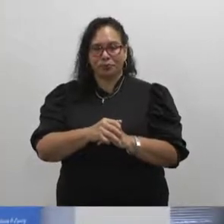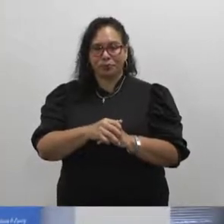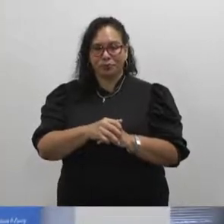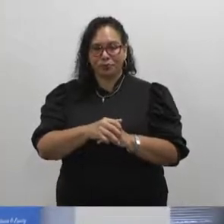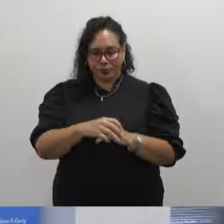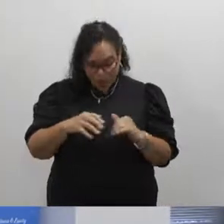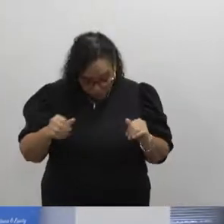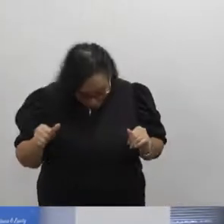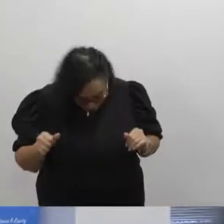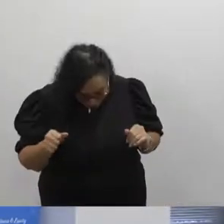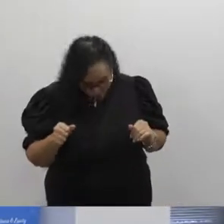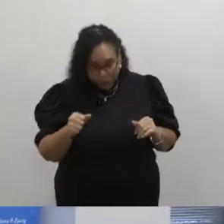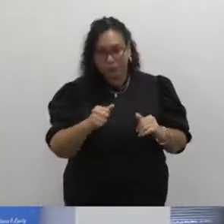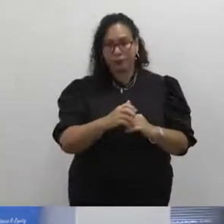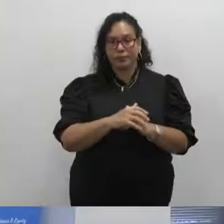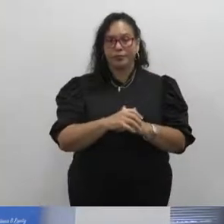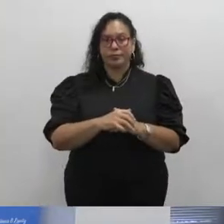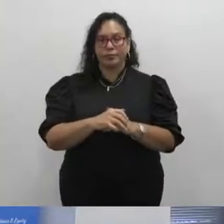đa là mùa